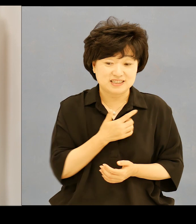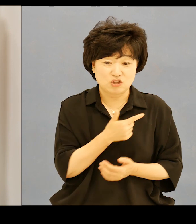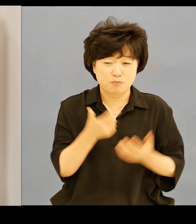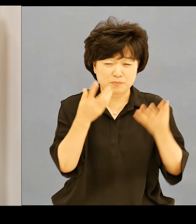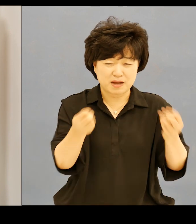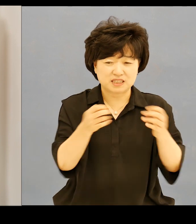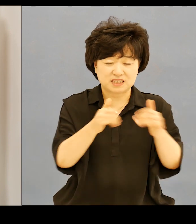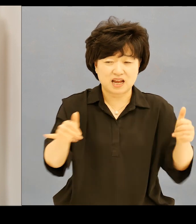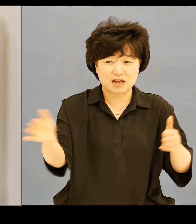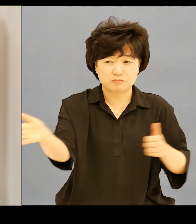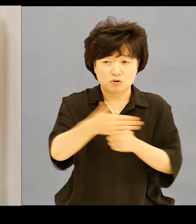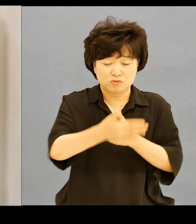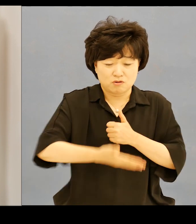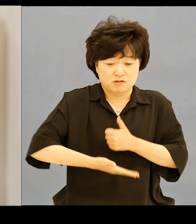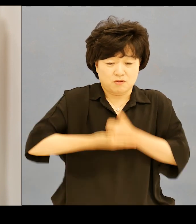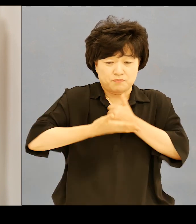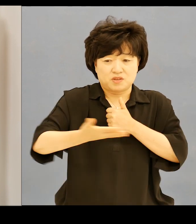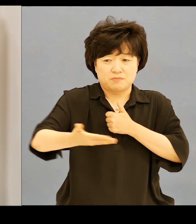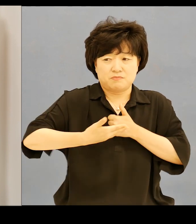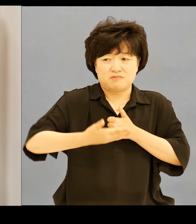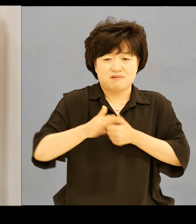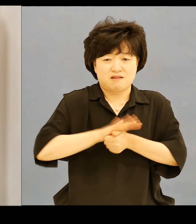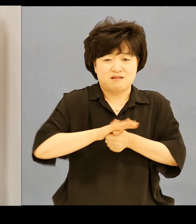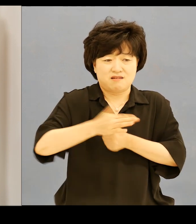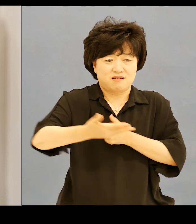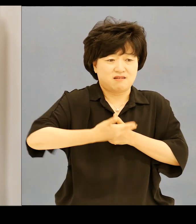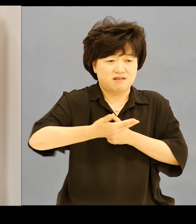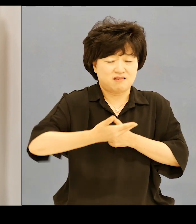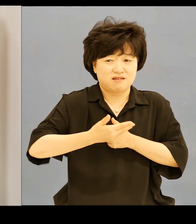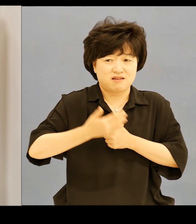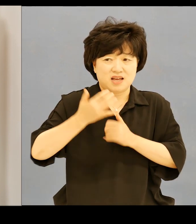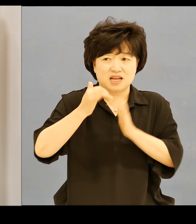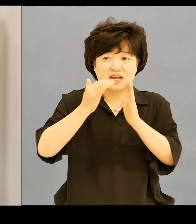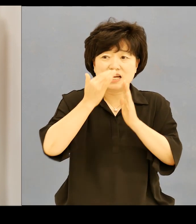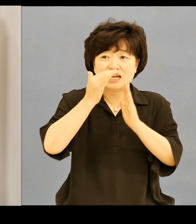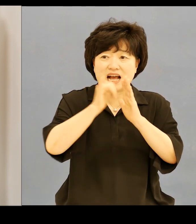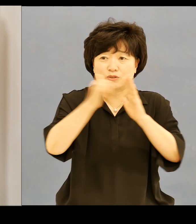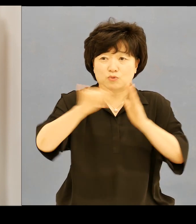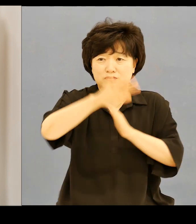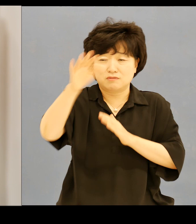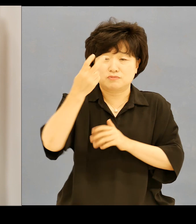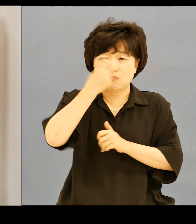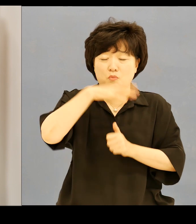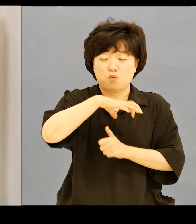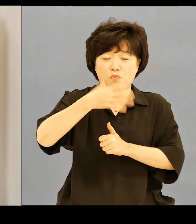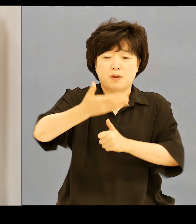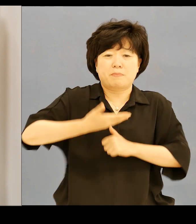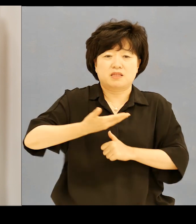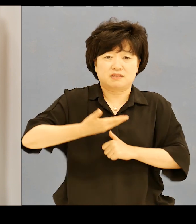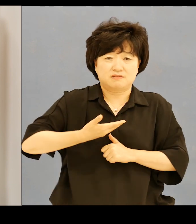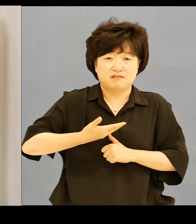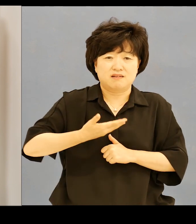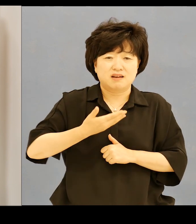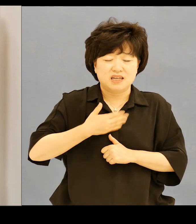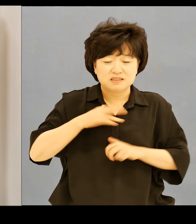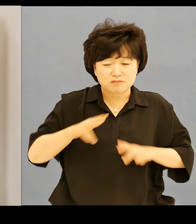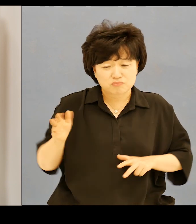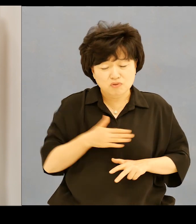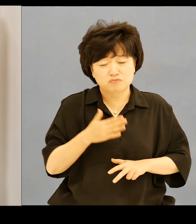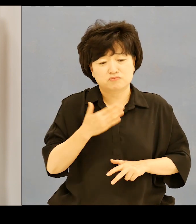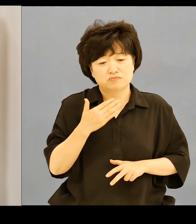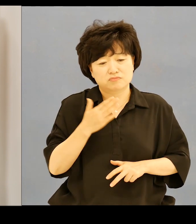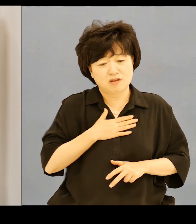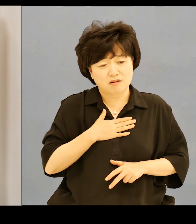너무 많은 사람들한테 섬김만 받았고 네. 가족한테 보호만 받았고 이제 근데 저도